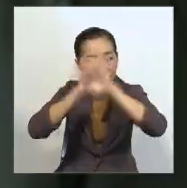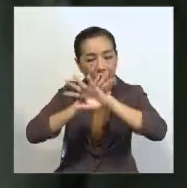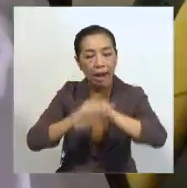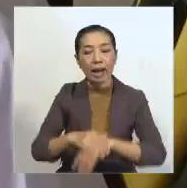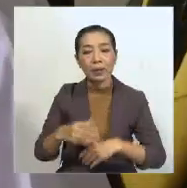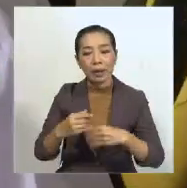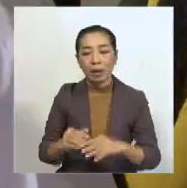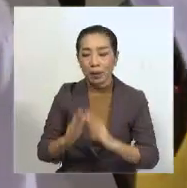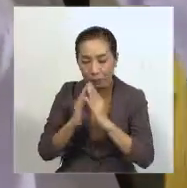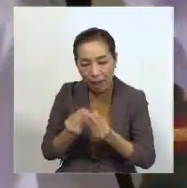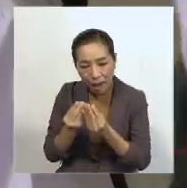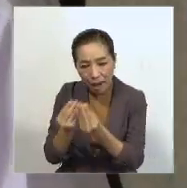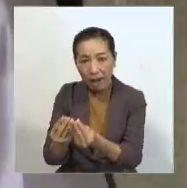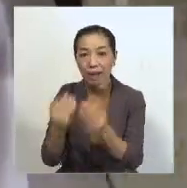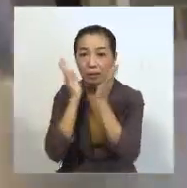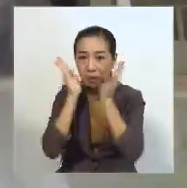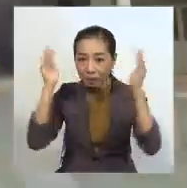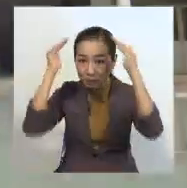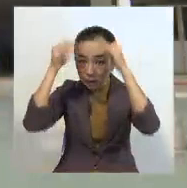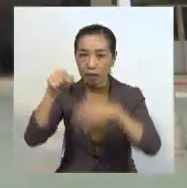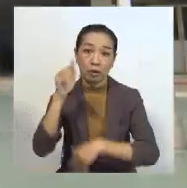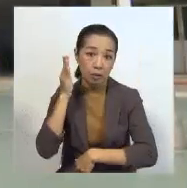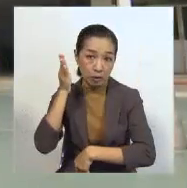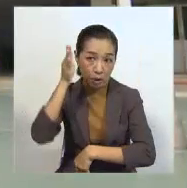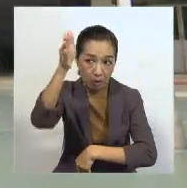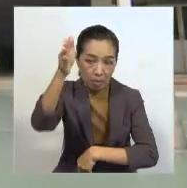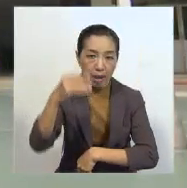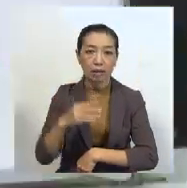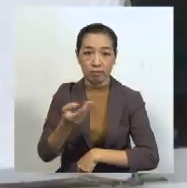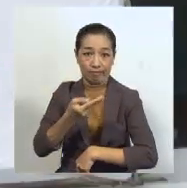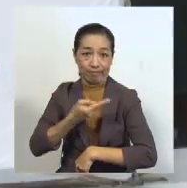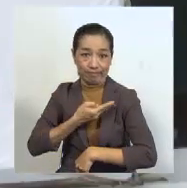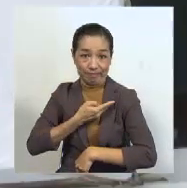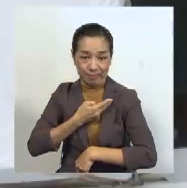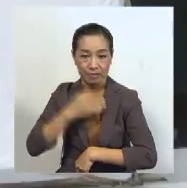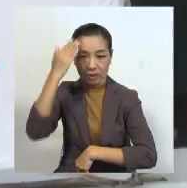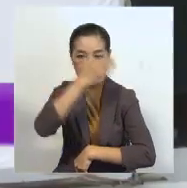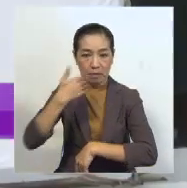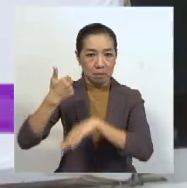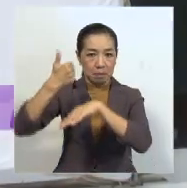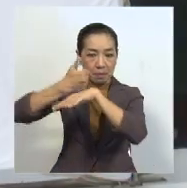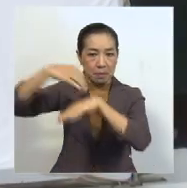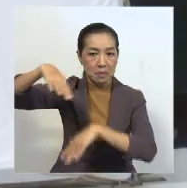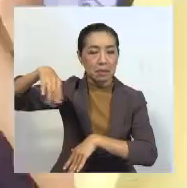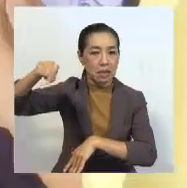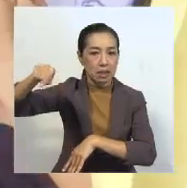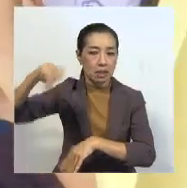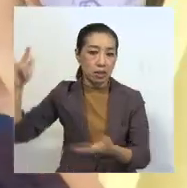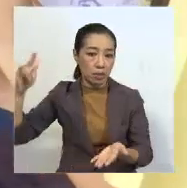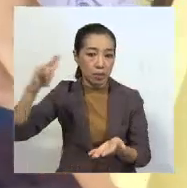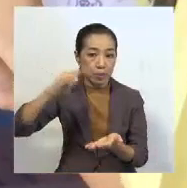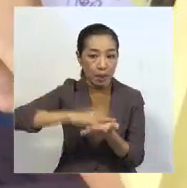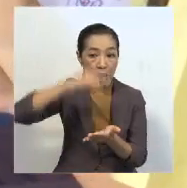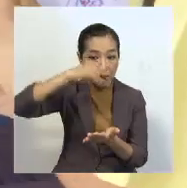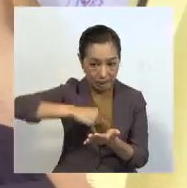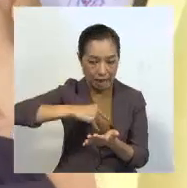าที่ไว้ใช้สำหรับการรับเสด็จสมเด็จพระสันตะปาปาฟรังซิสประมุขแห่งคริสตจักรโรมันคาทอลิกที่เสด็จเยือน